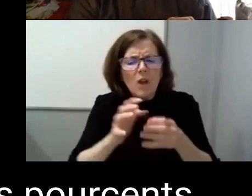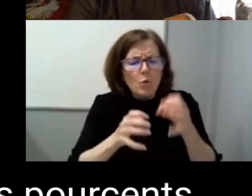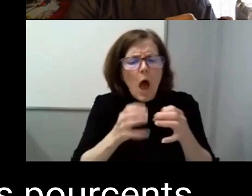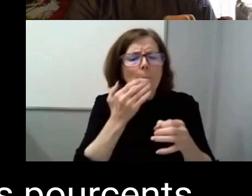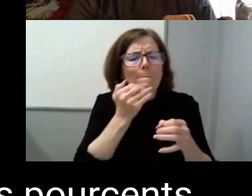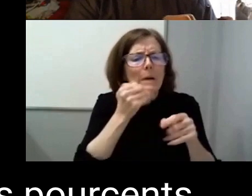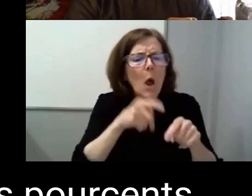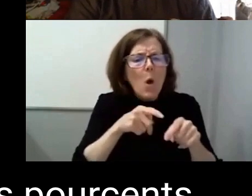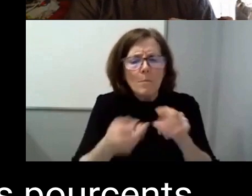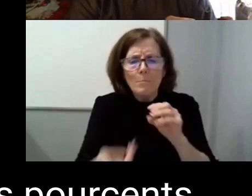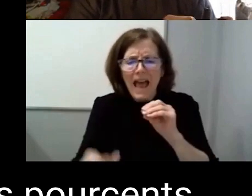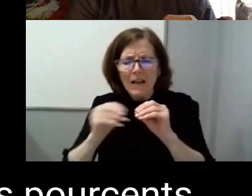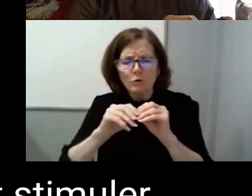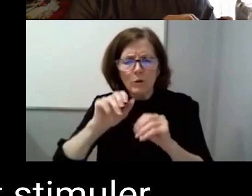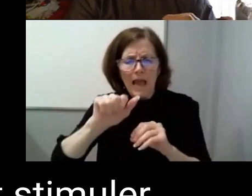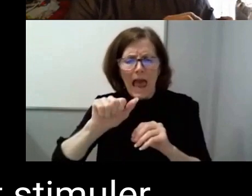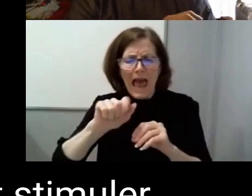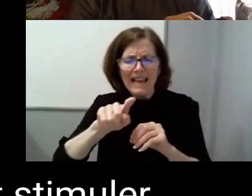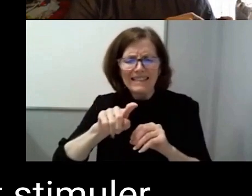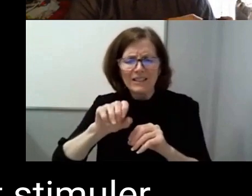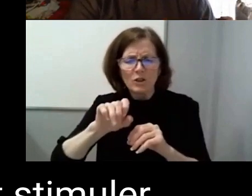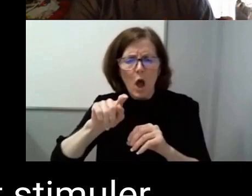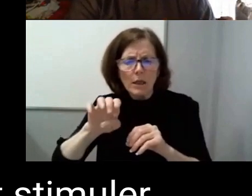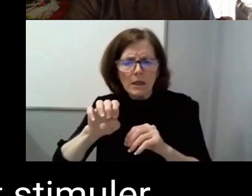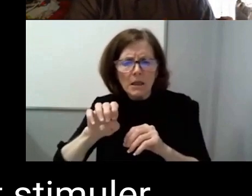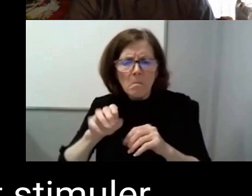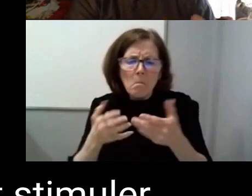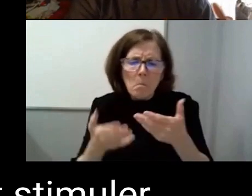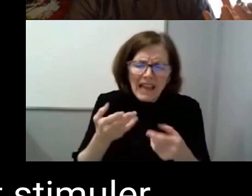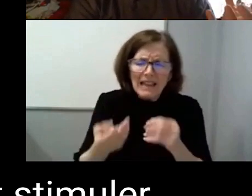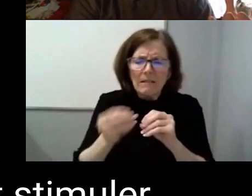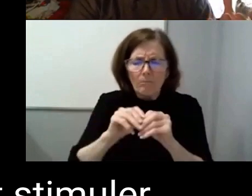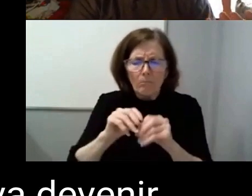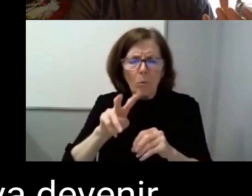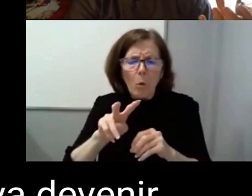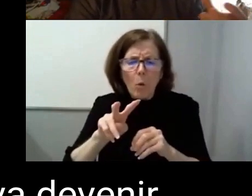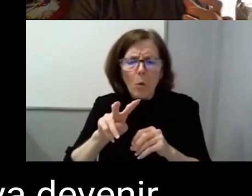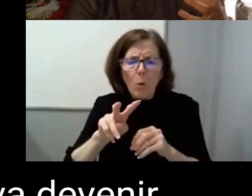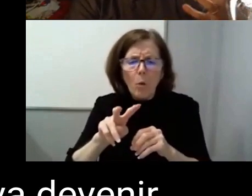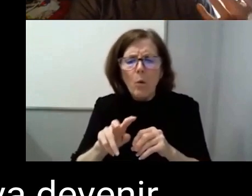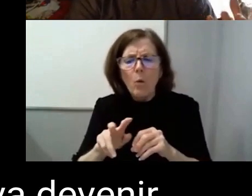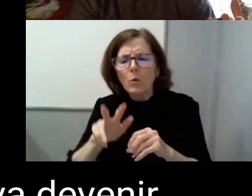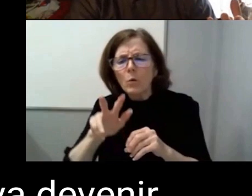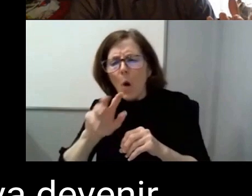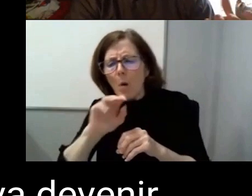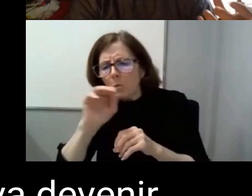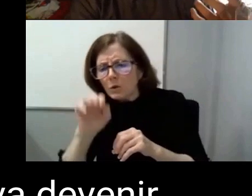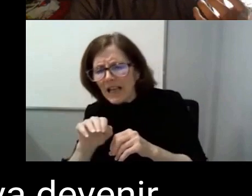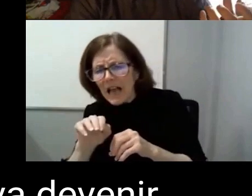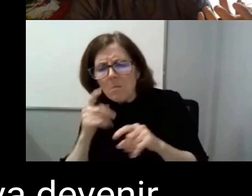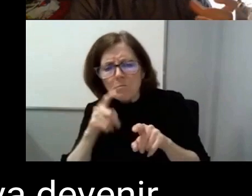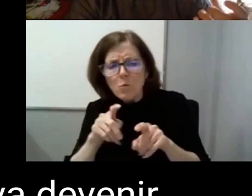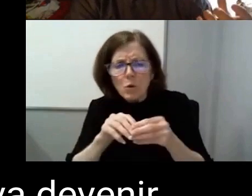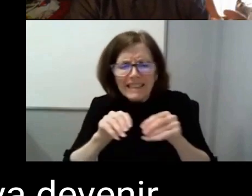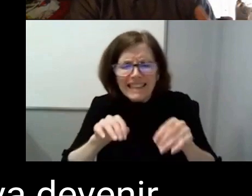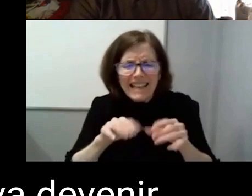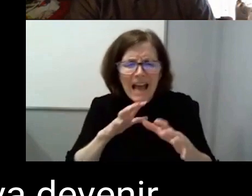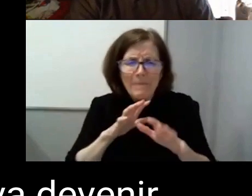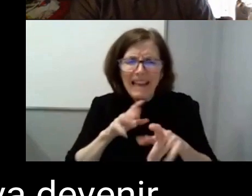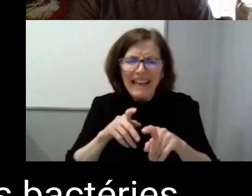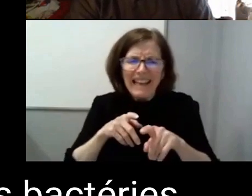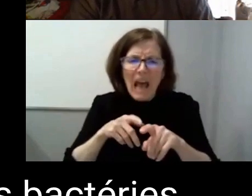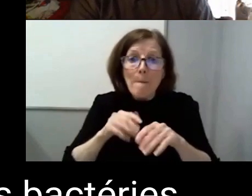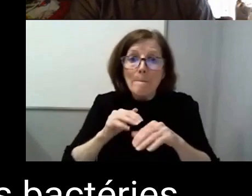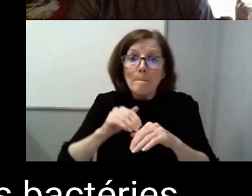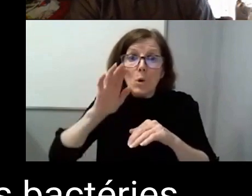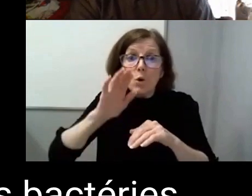un peu d'azote, quelques pourcents, c'est-à-dire à 2-3 % d'azote, ça peut stimuler la fructification, mais plus que ça va devenir un peu